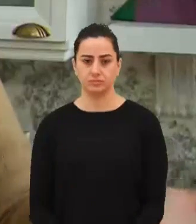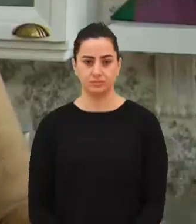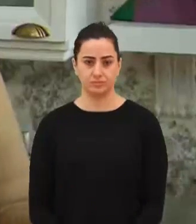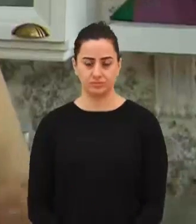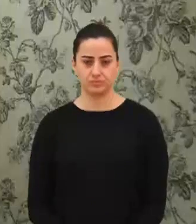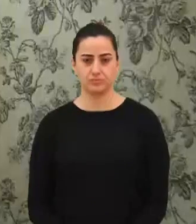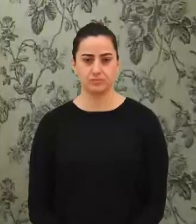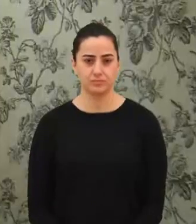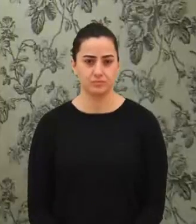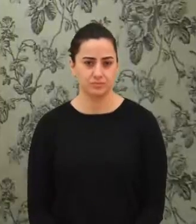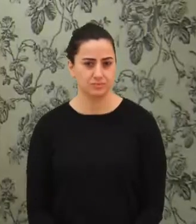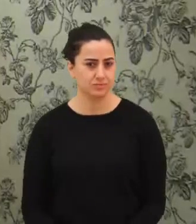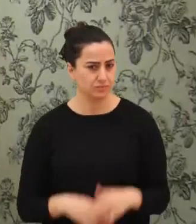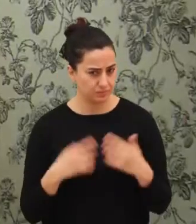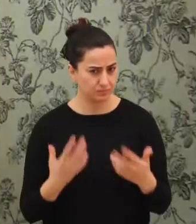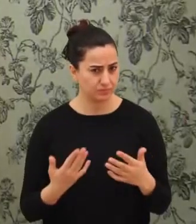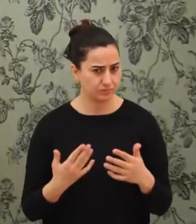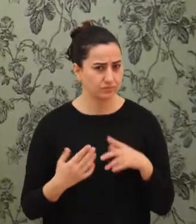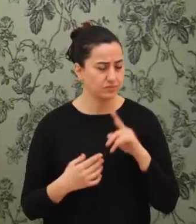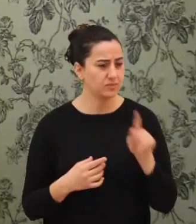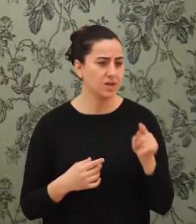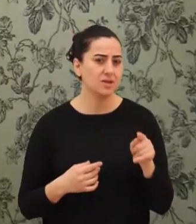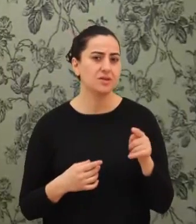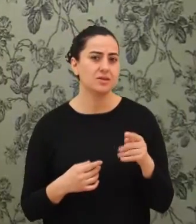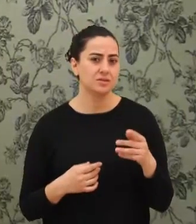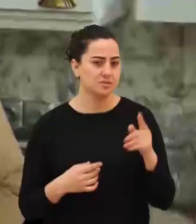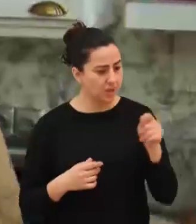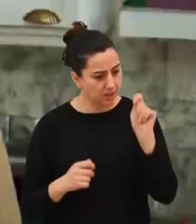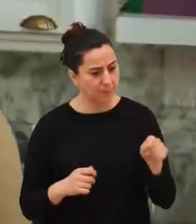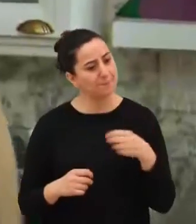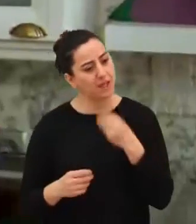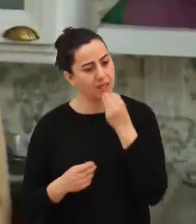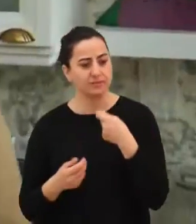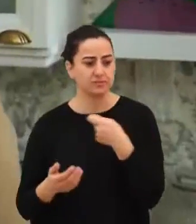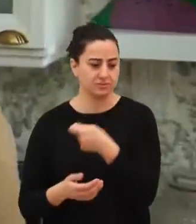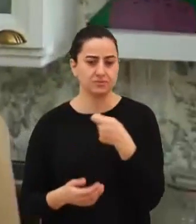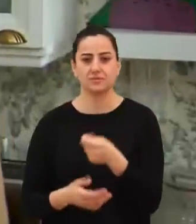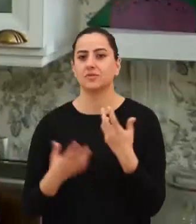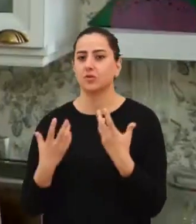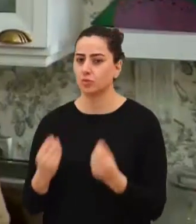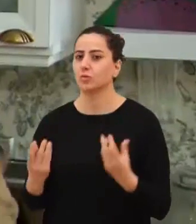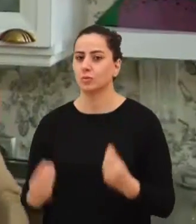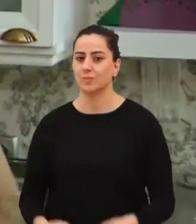nasıl bereketli geliyor vallahi. İyi güzel işte. Yapması senden, yedirmesi benden canım. Tamam, siz hiç merak etmeyin.